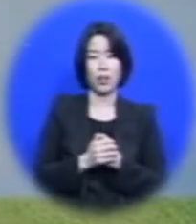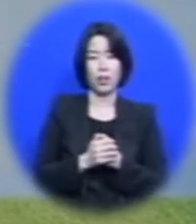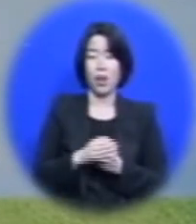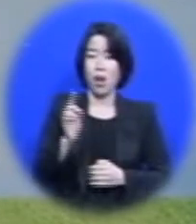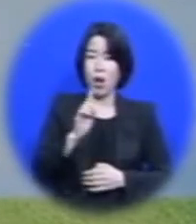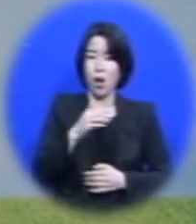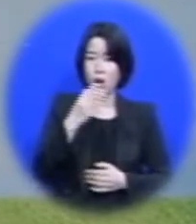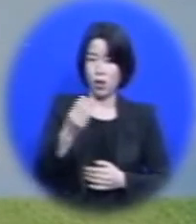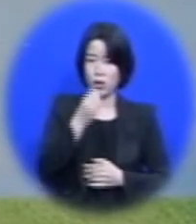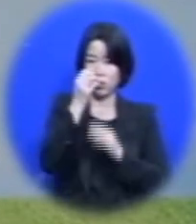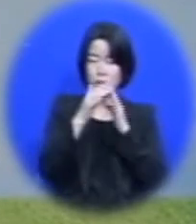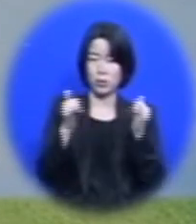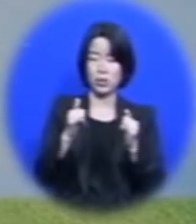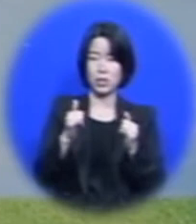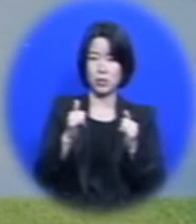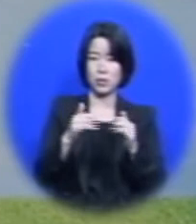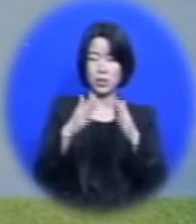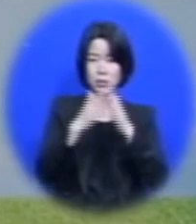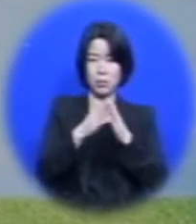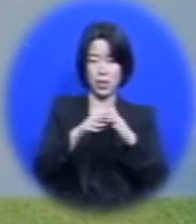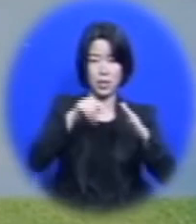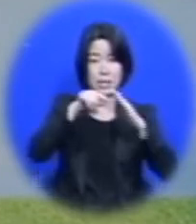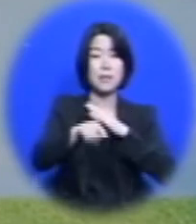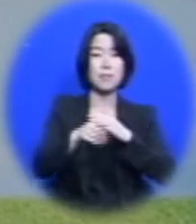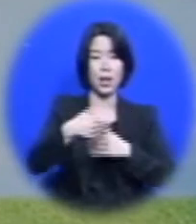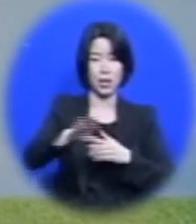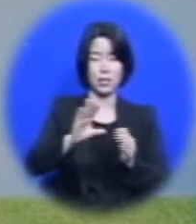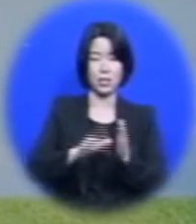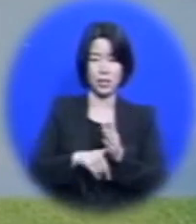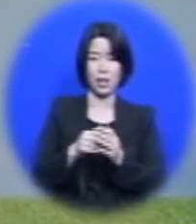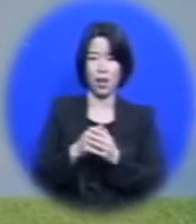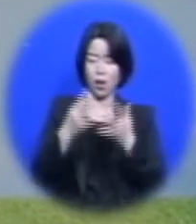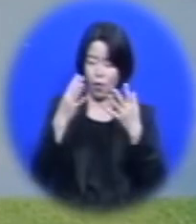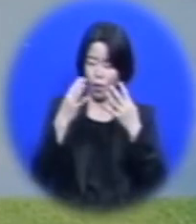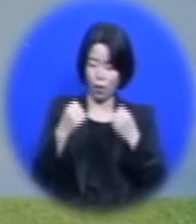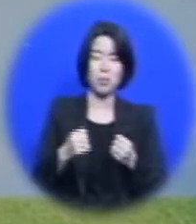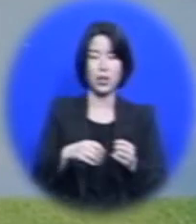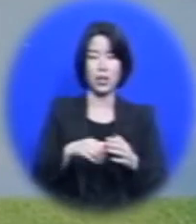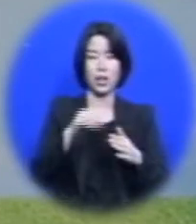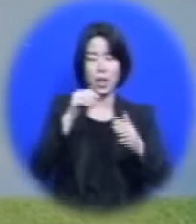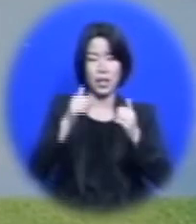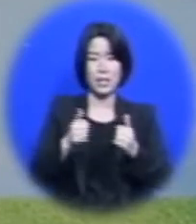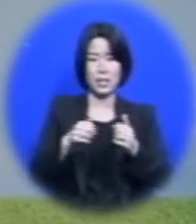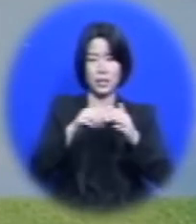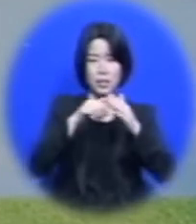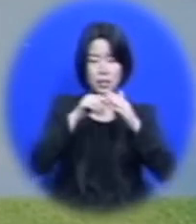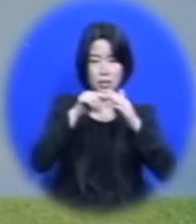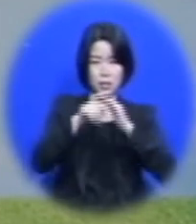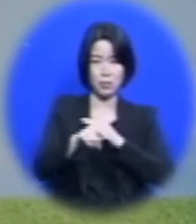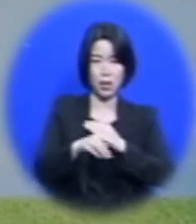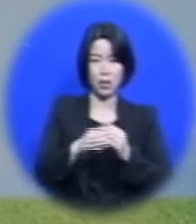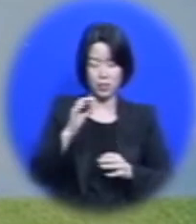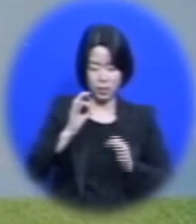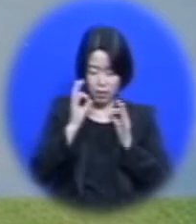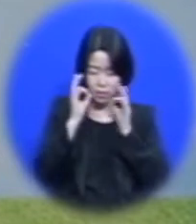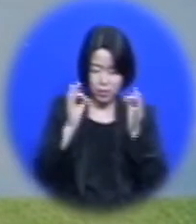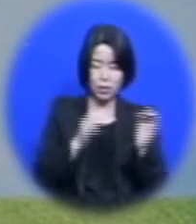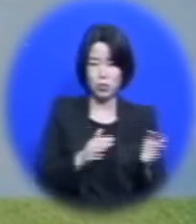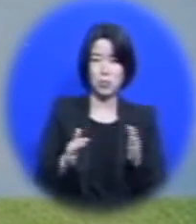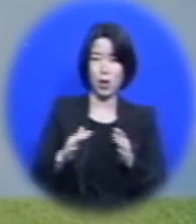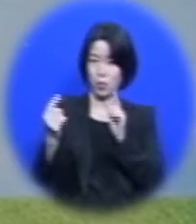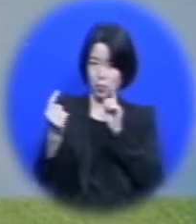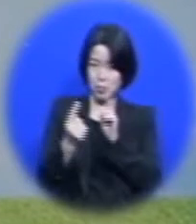어느 성도님의 집에 신방을 갔을 때입니다. 얼마나 신방을 정성스럽게 준비하고 맞이하시는지